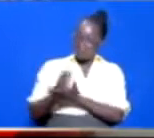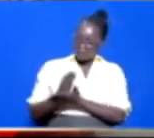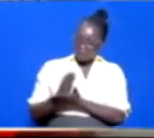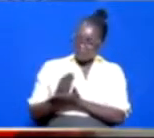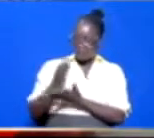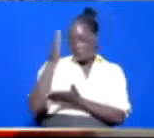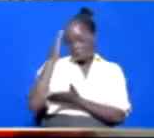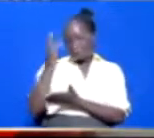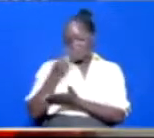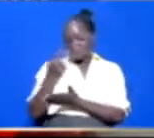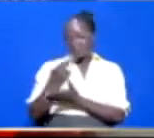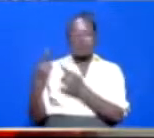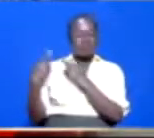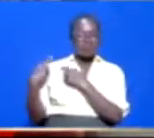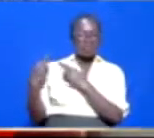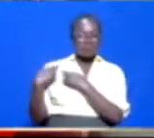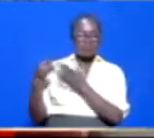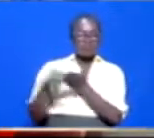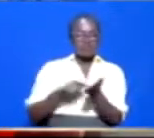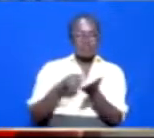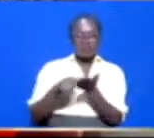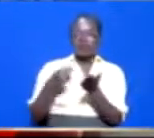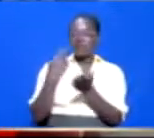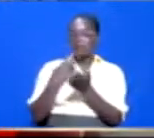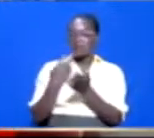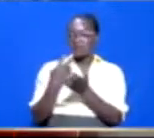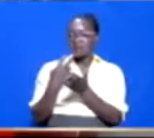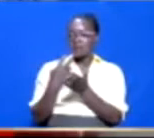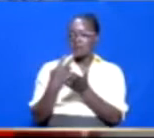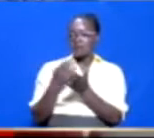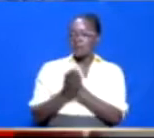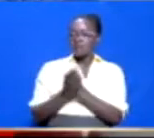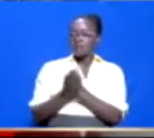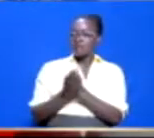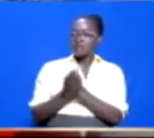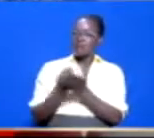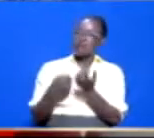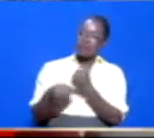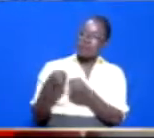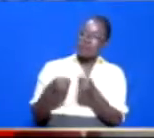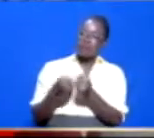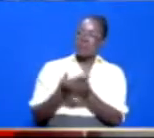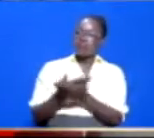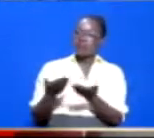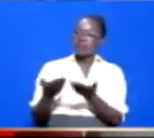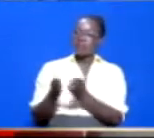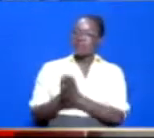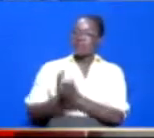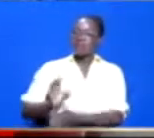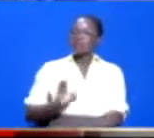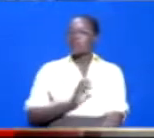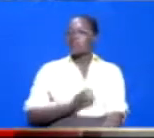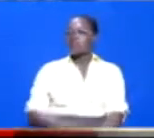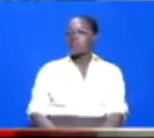nani aswa walihusishwa katika hizo hizo ukora ambaye iliendelea pale katika hiyo tume. Sasa hiyo